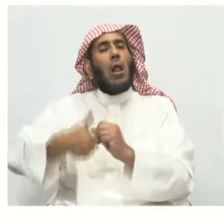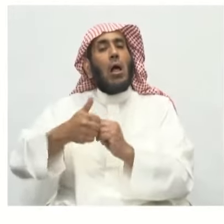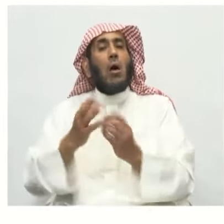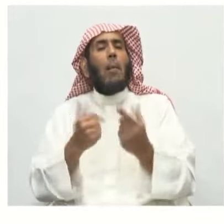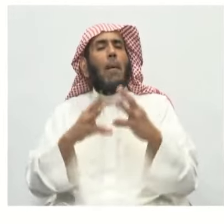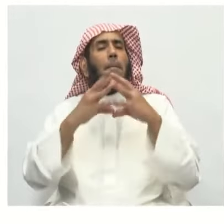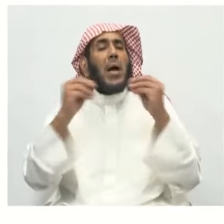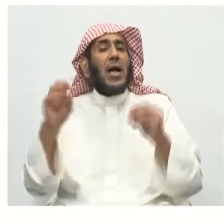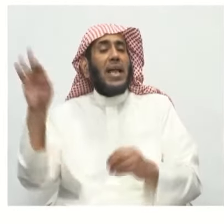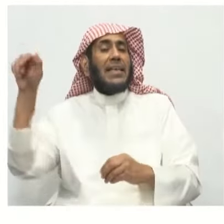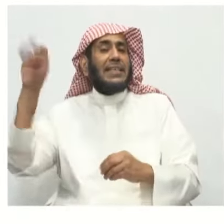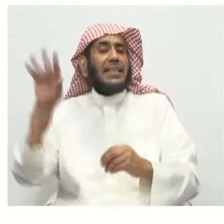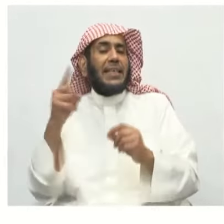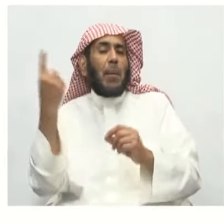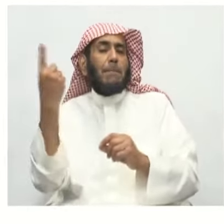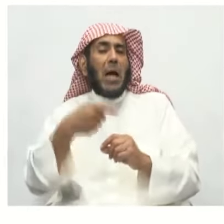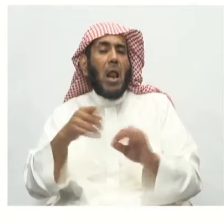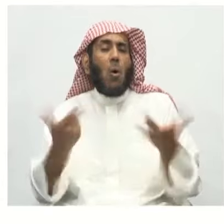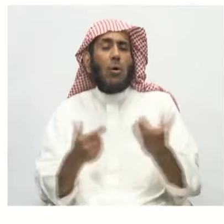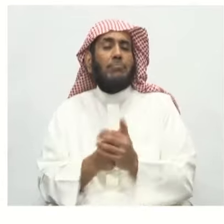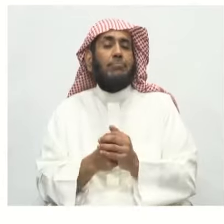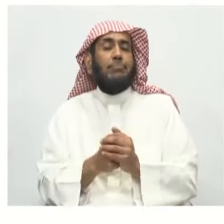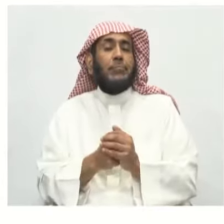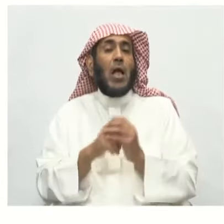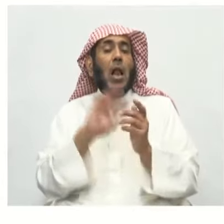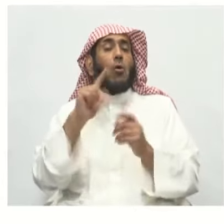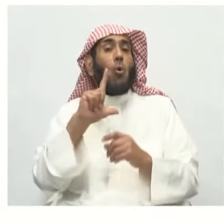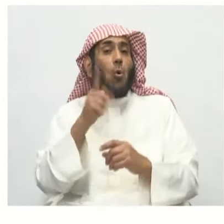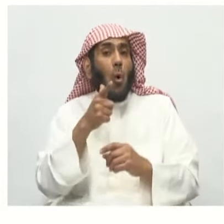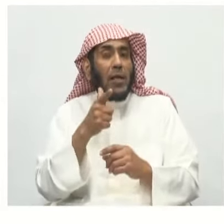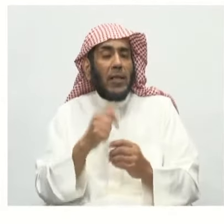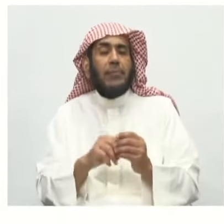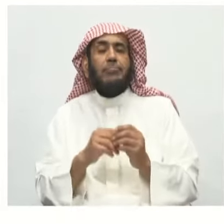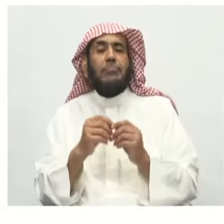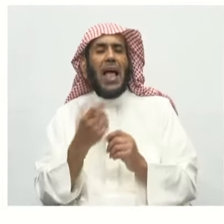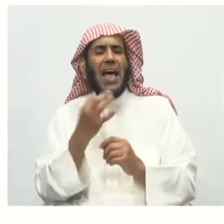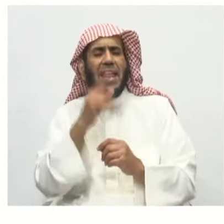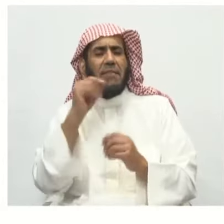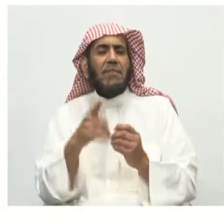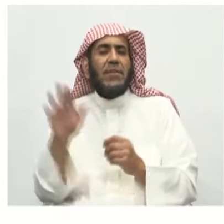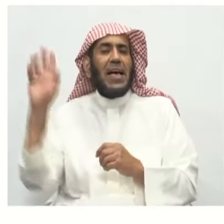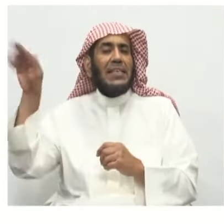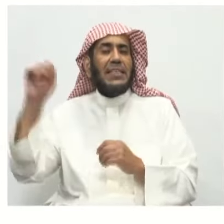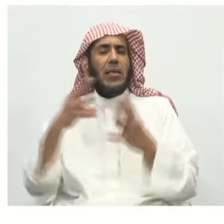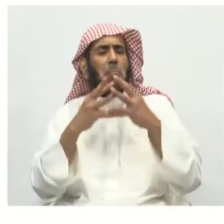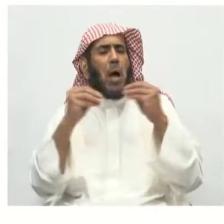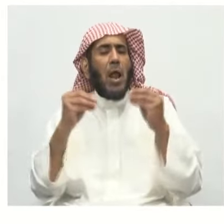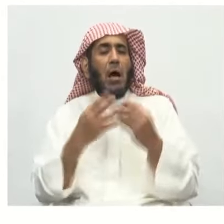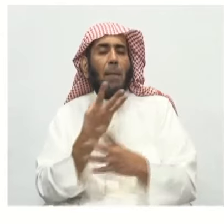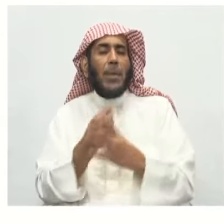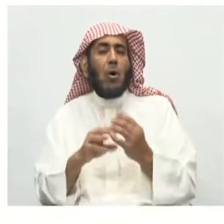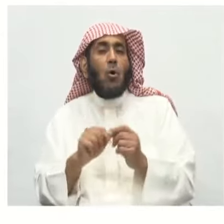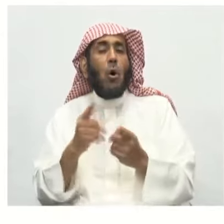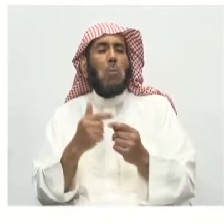بالسحر المراد بالسحر لاحظوا لغه ابنائي هو